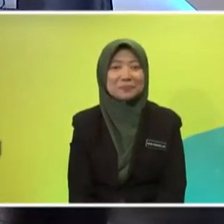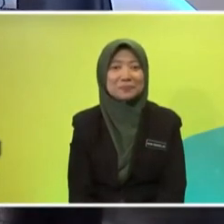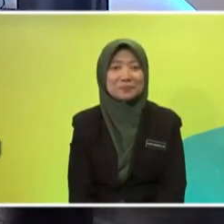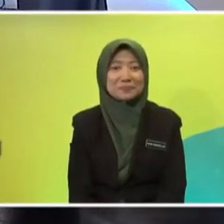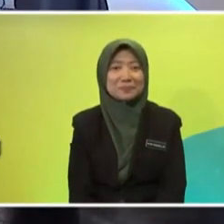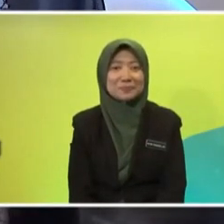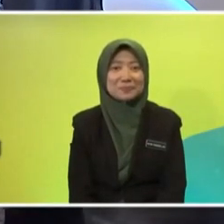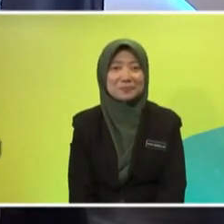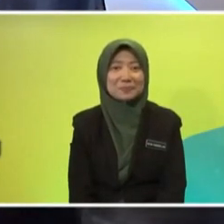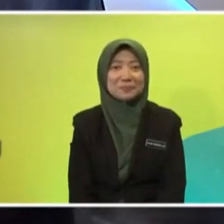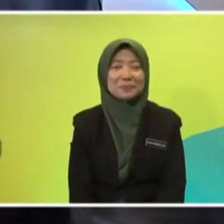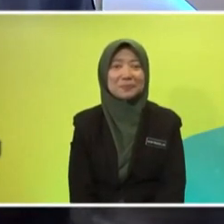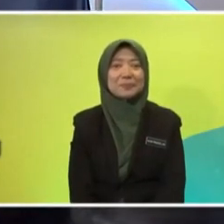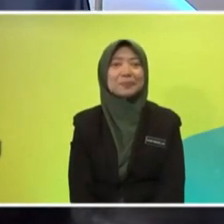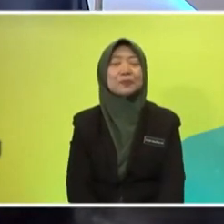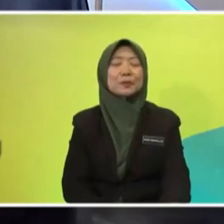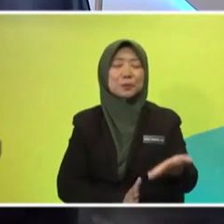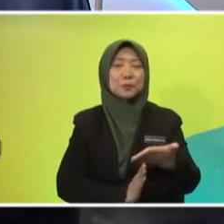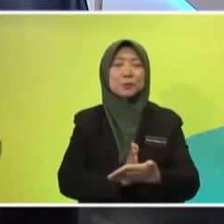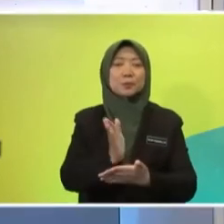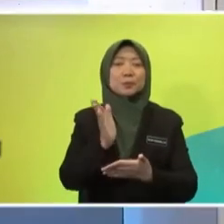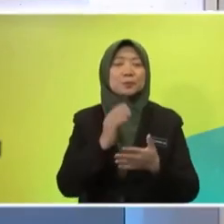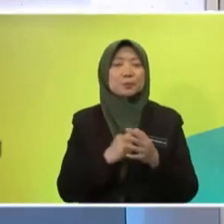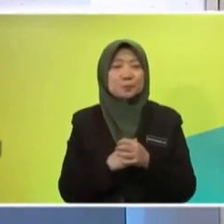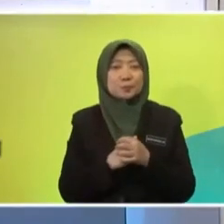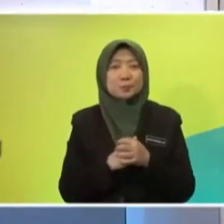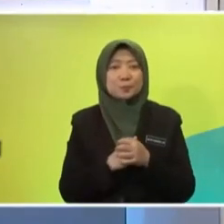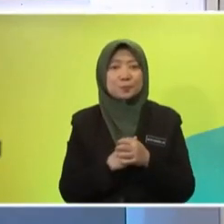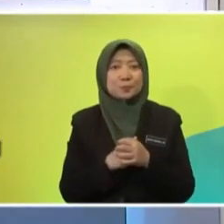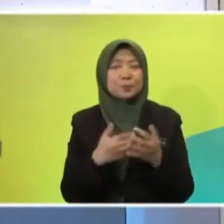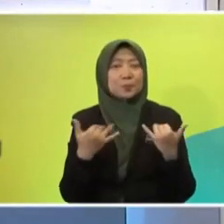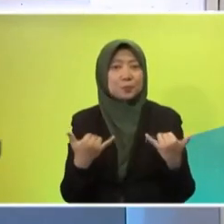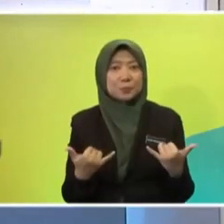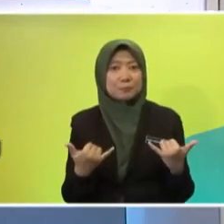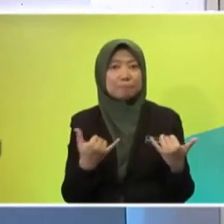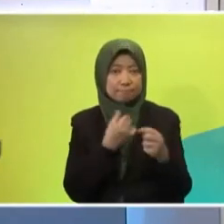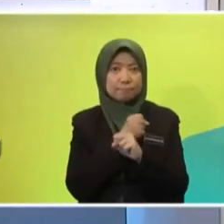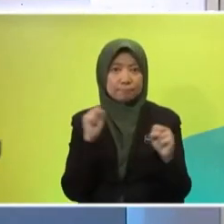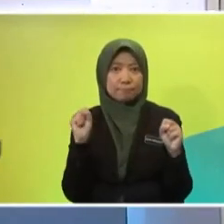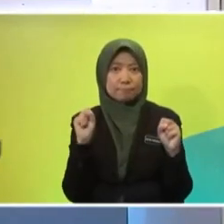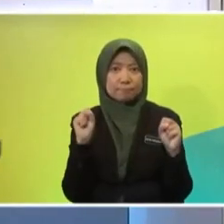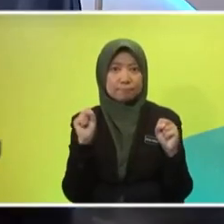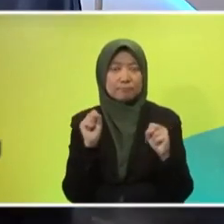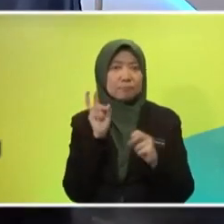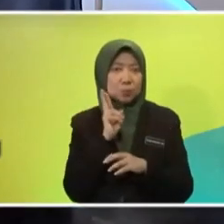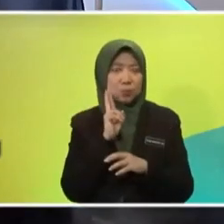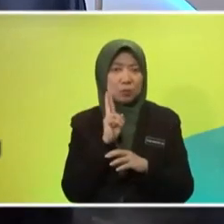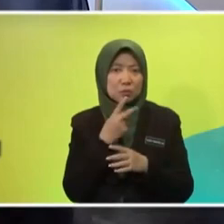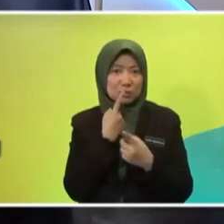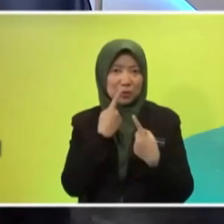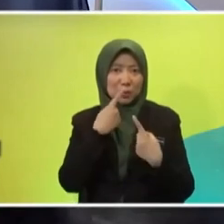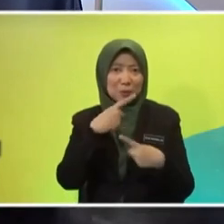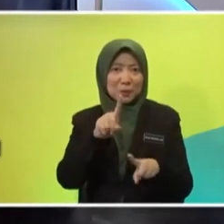ke teka-teki seterusnya. Okey, agak-agaknya Kak Rina bersedia tak menjawabnya? Sangat bersedia.